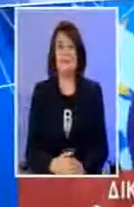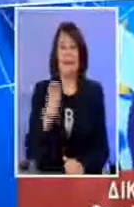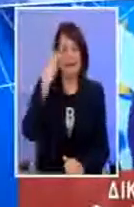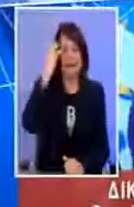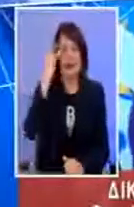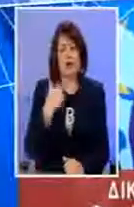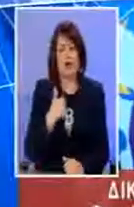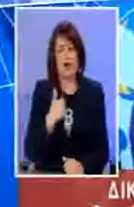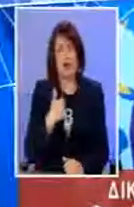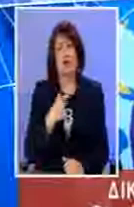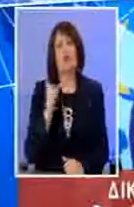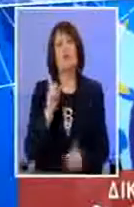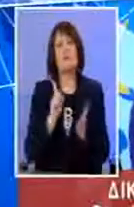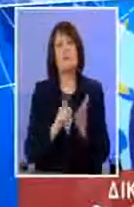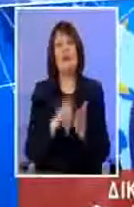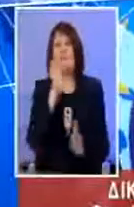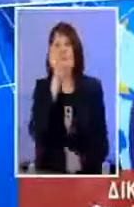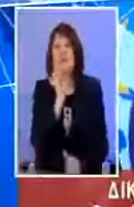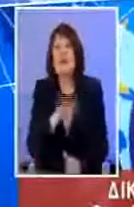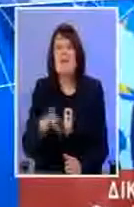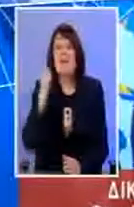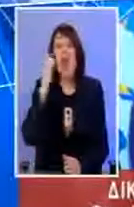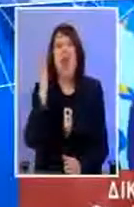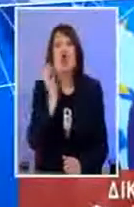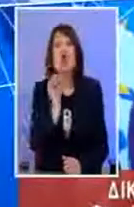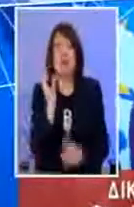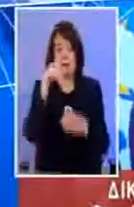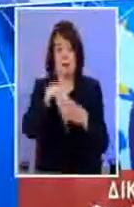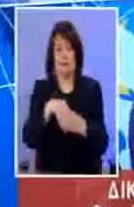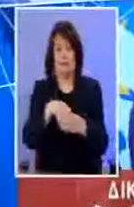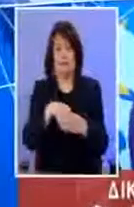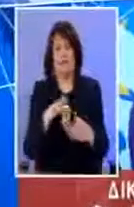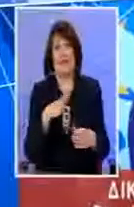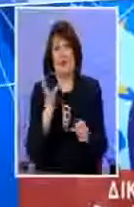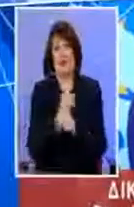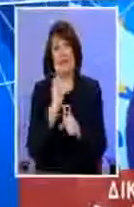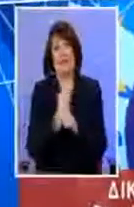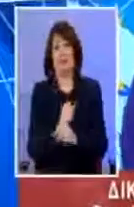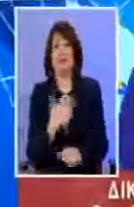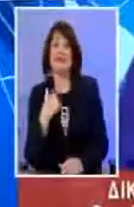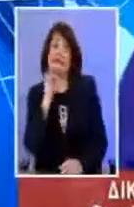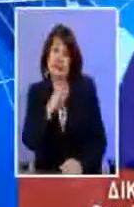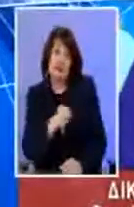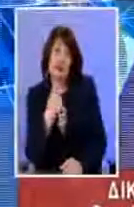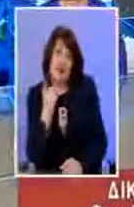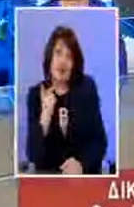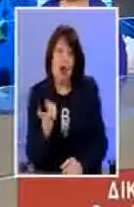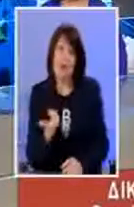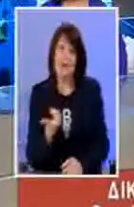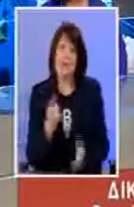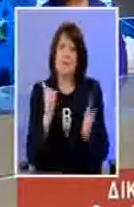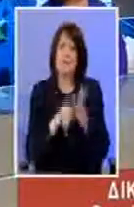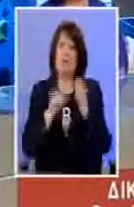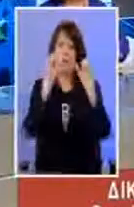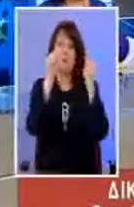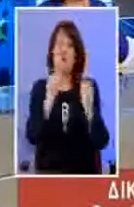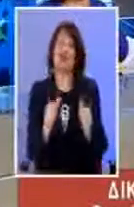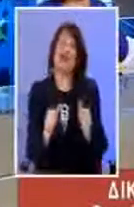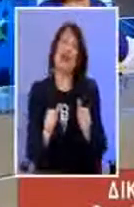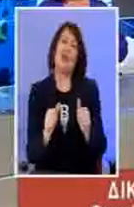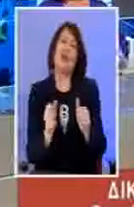να είμαστε μέσα στα πλαίσια του ρεαλισμού και της λογικής, αν θέλουμε να πετύχουμε πράγματα. Συμφωνώ, αλλά πρέπει όμως να έχουμε ένα μοντέλο έτσι ώστε